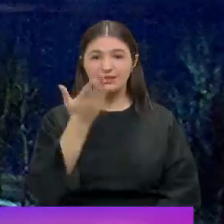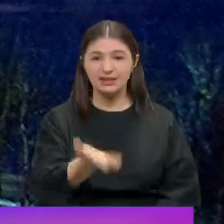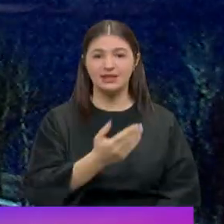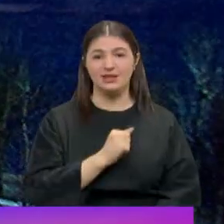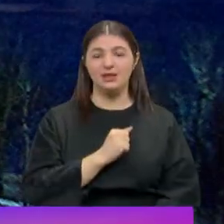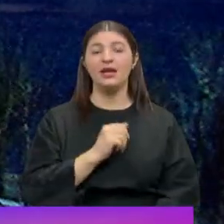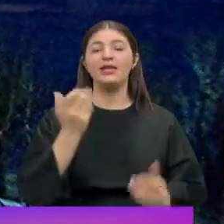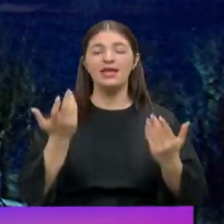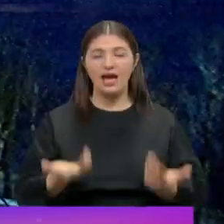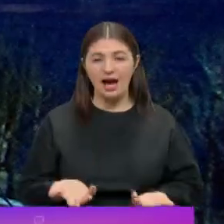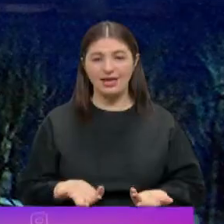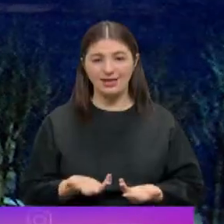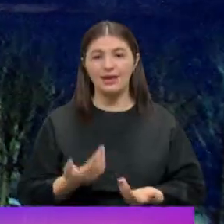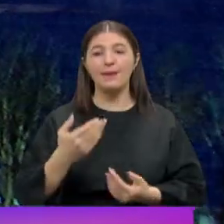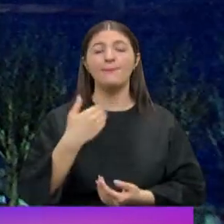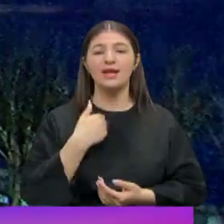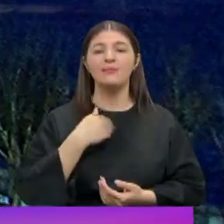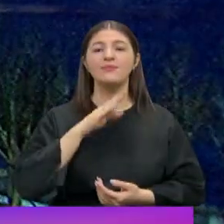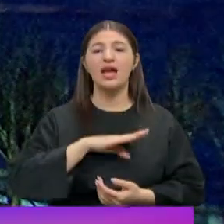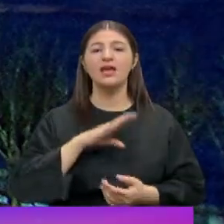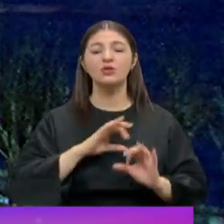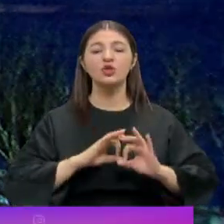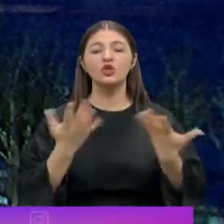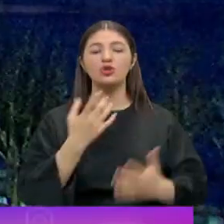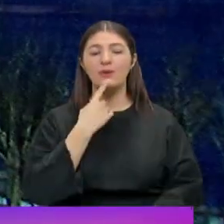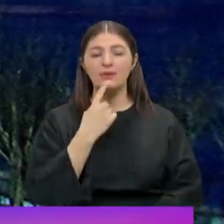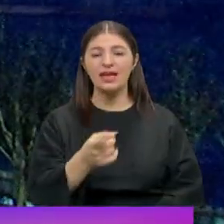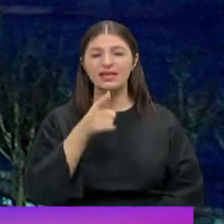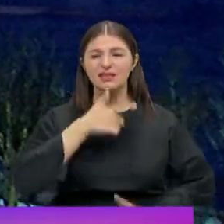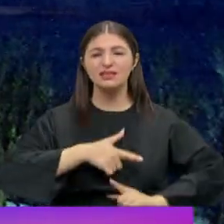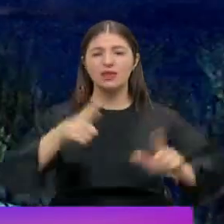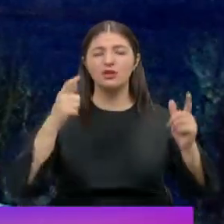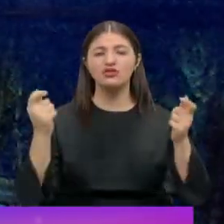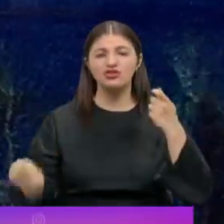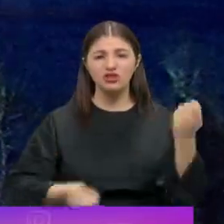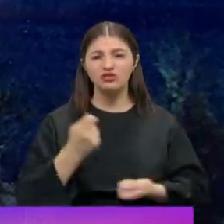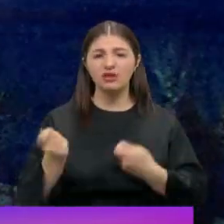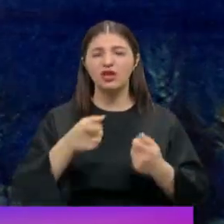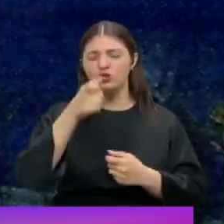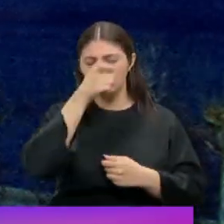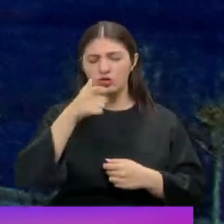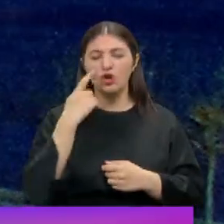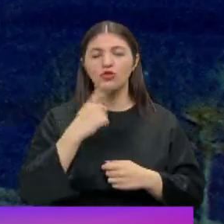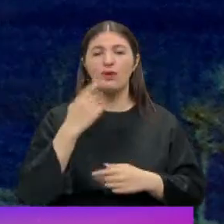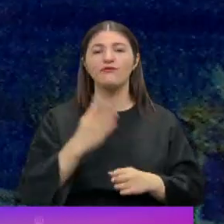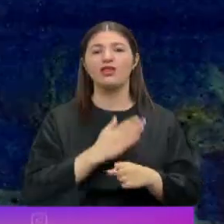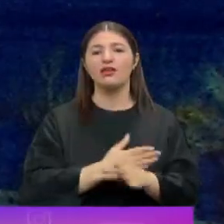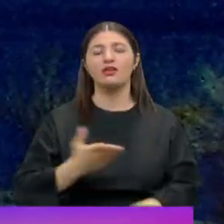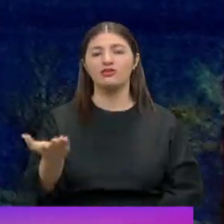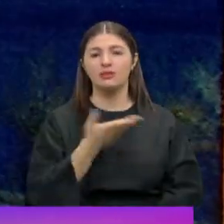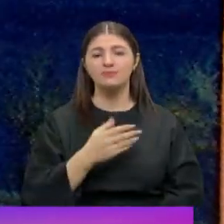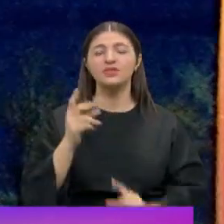size Yani benim derdimi çözüm diye sesini duyurmaya çalışan Türkiye Cumhuriyeti'nin